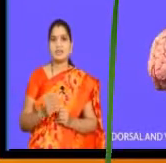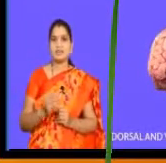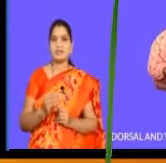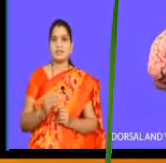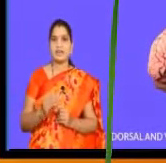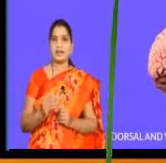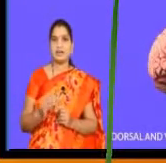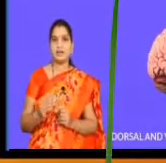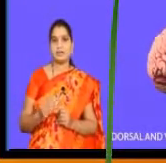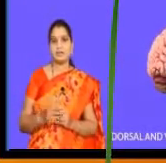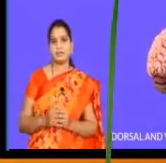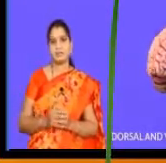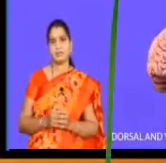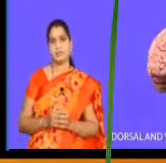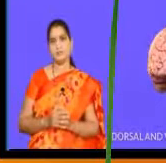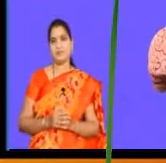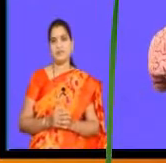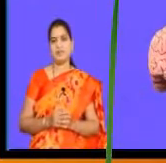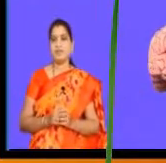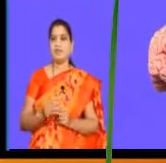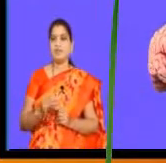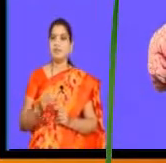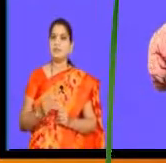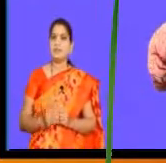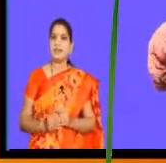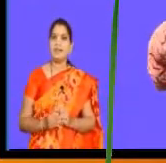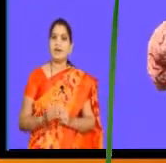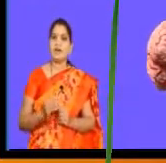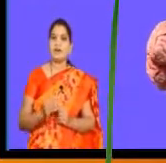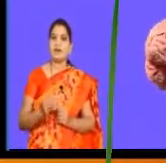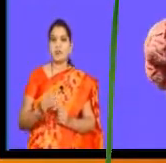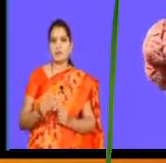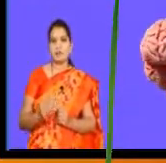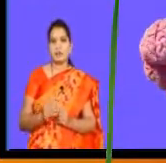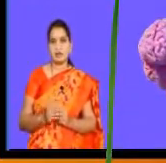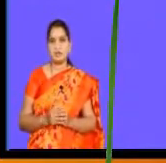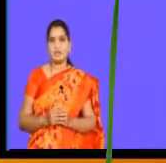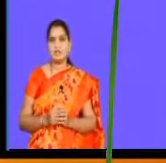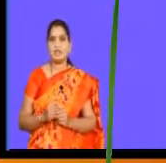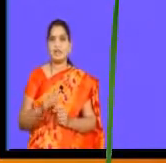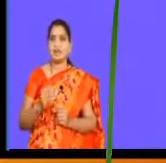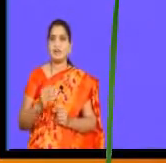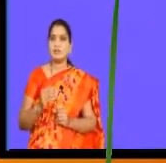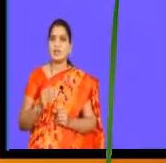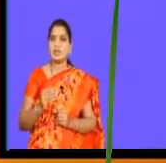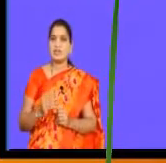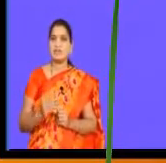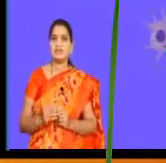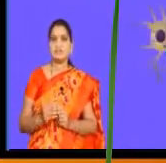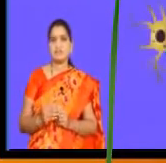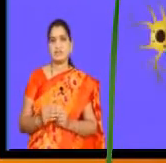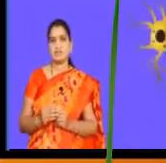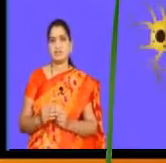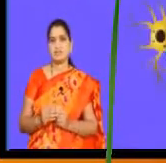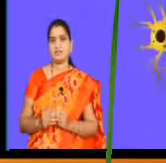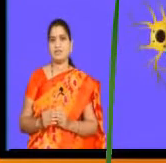వాళ్ళని ఫోకస్ చేయాలి. వాళ్ళను ఈ క్లాసెస్ అటెండ్ అవుతున్నారా లేదా అని ఒక కన్ను